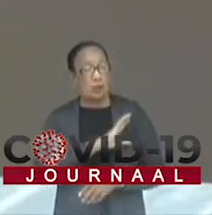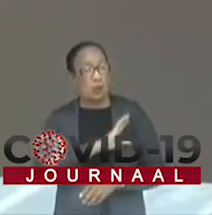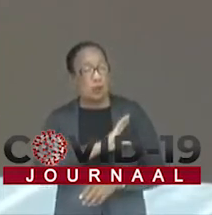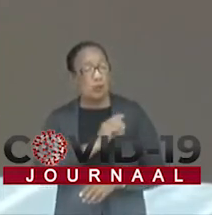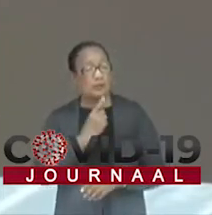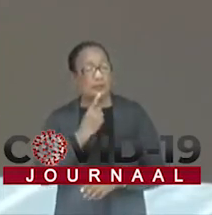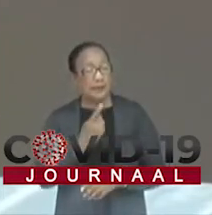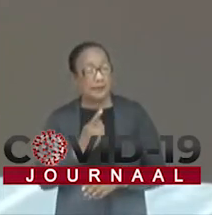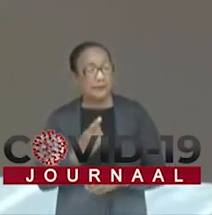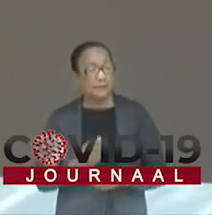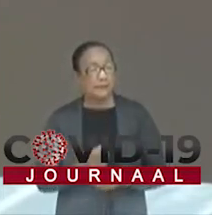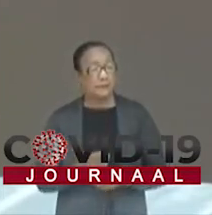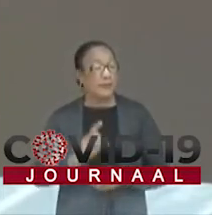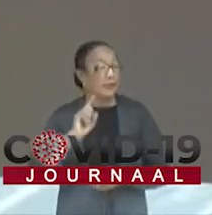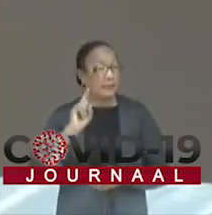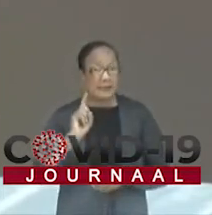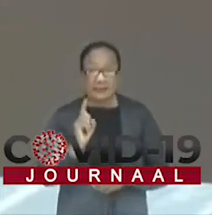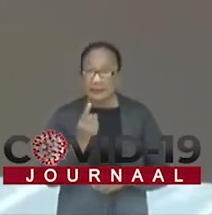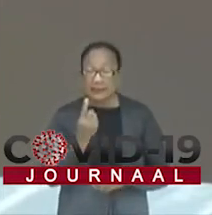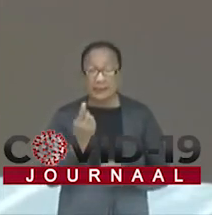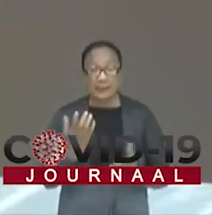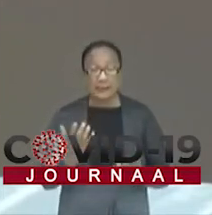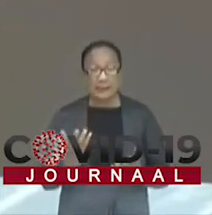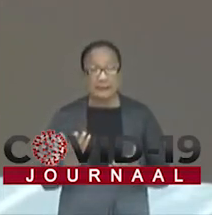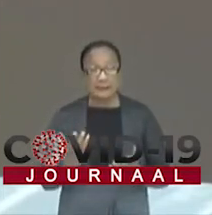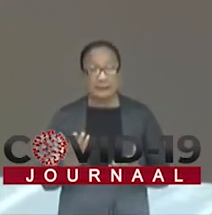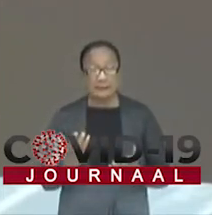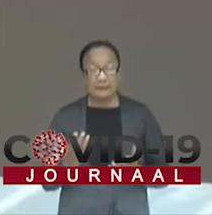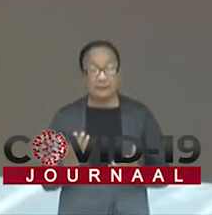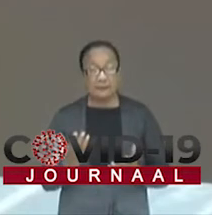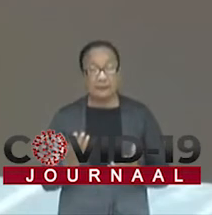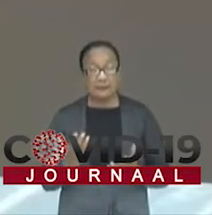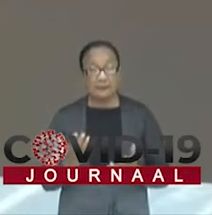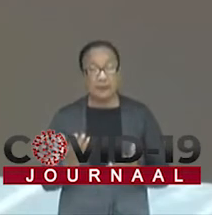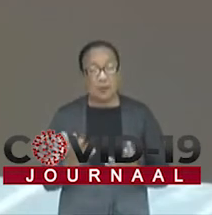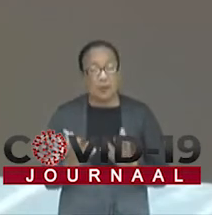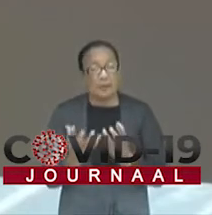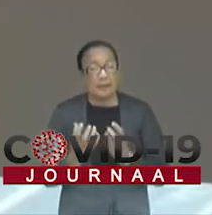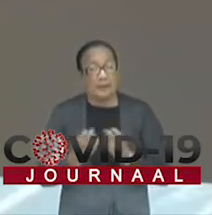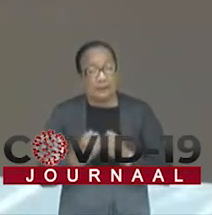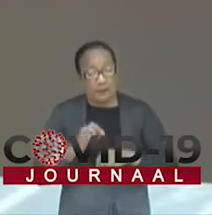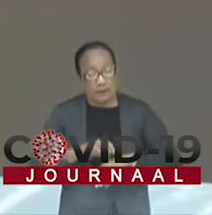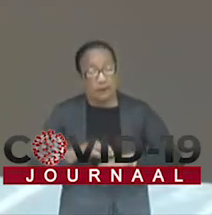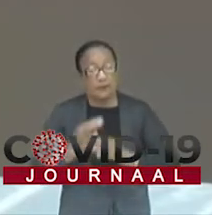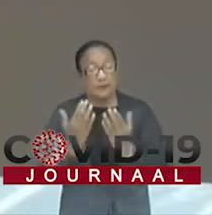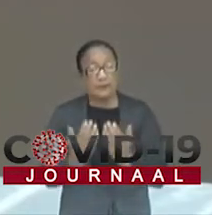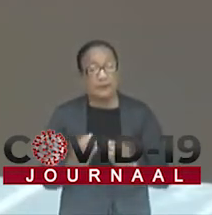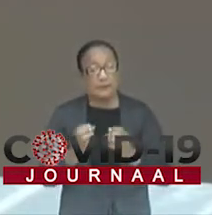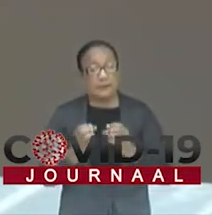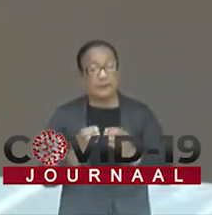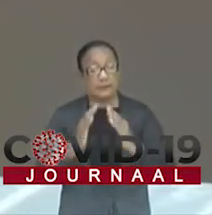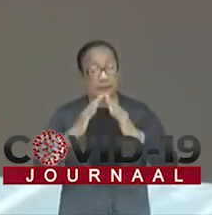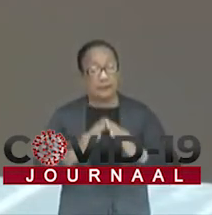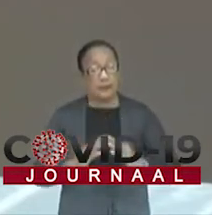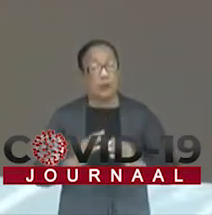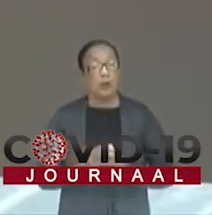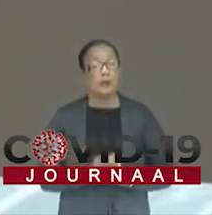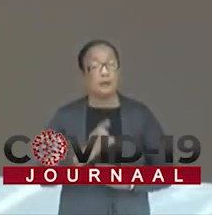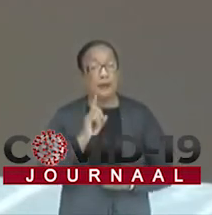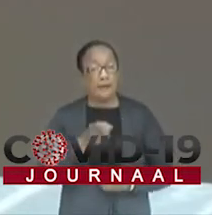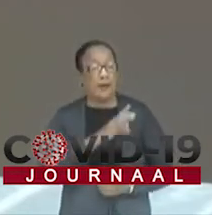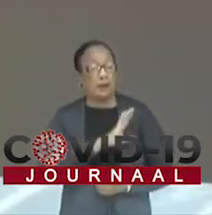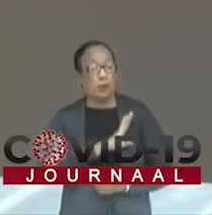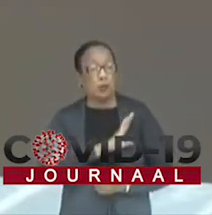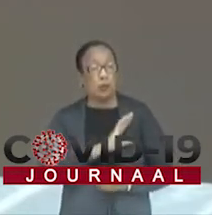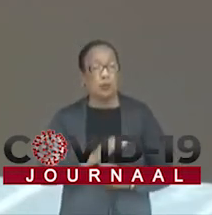doorgaan. Niet alleen letten naar ja, wat impact het heeft op de ziekenhuisbezetting. Maar dat